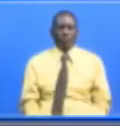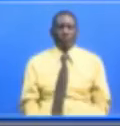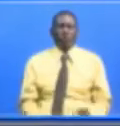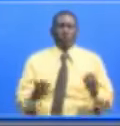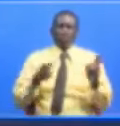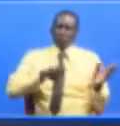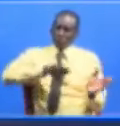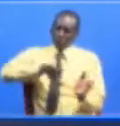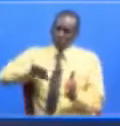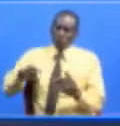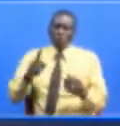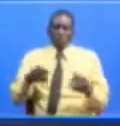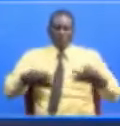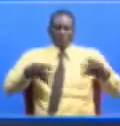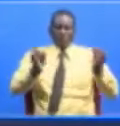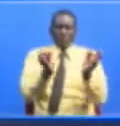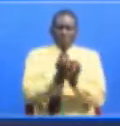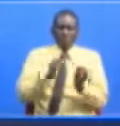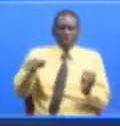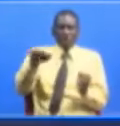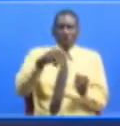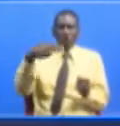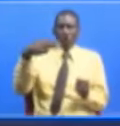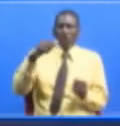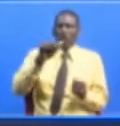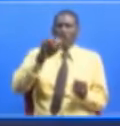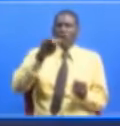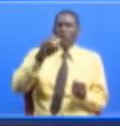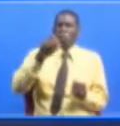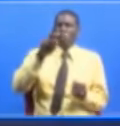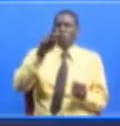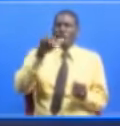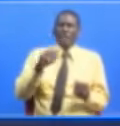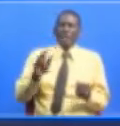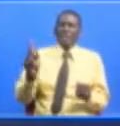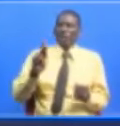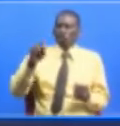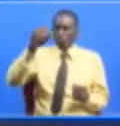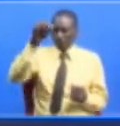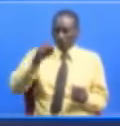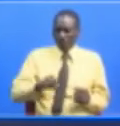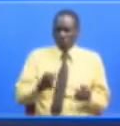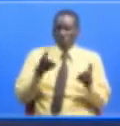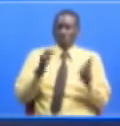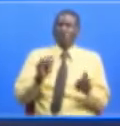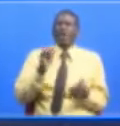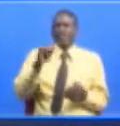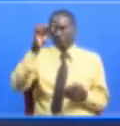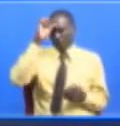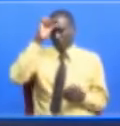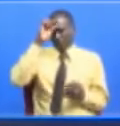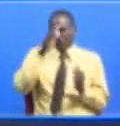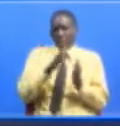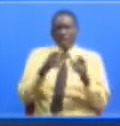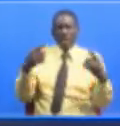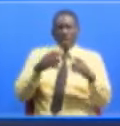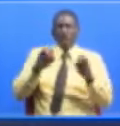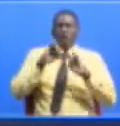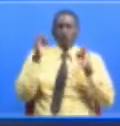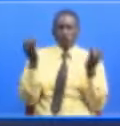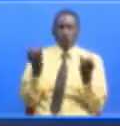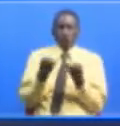Kineko, familia moja katika eneo la Harmony kwenye mtaa wa Kariobangi South sasa inaomba serikali na taasisi zake